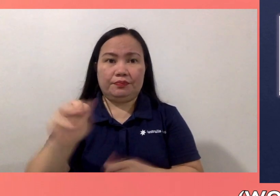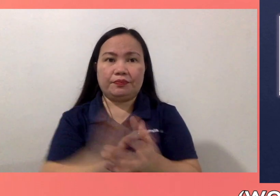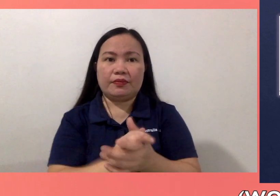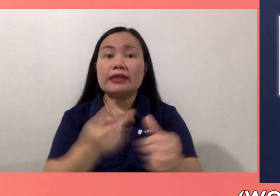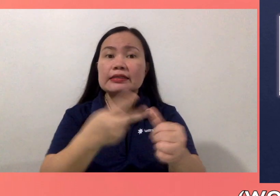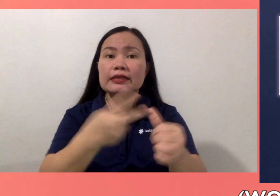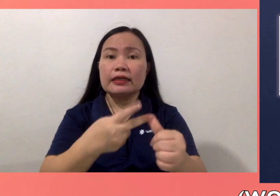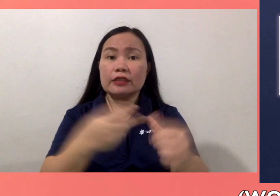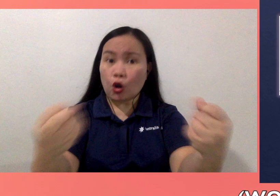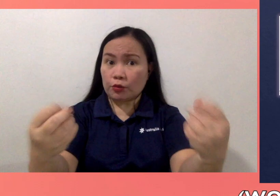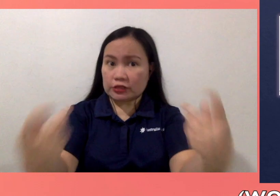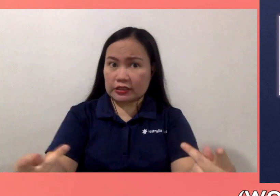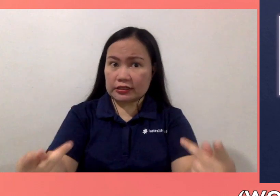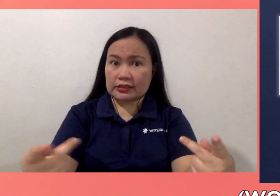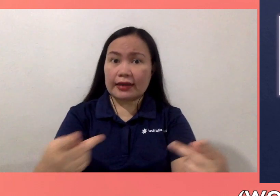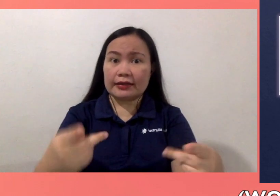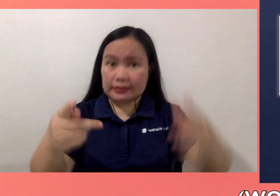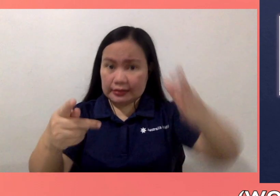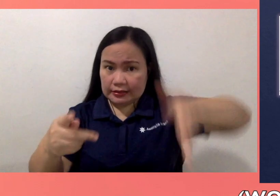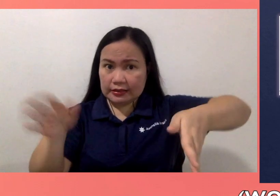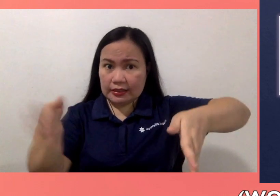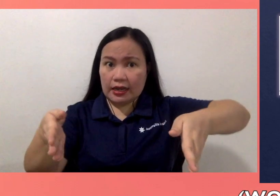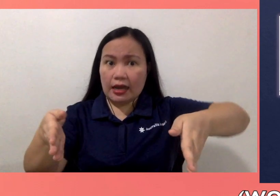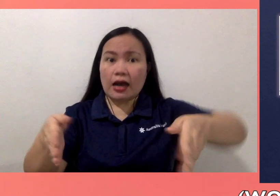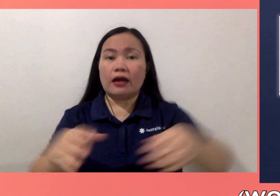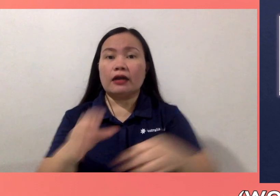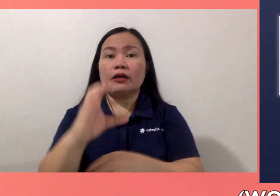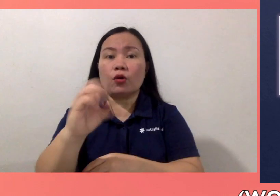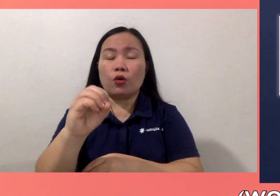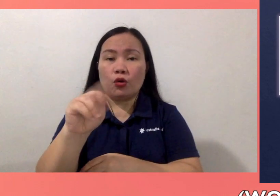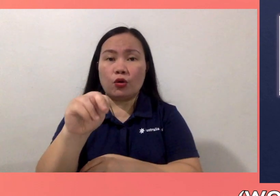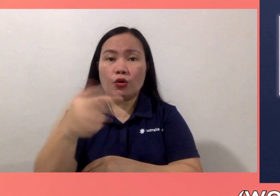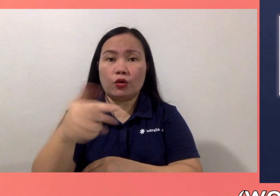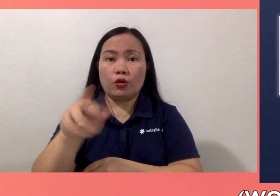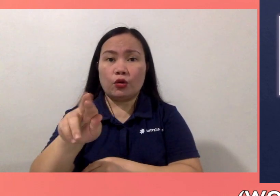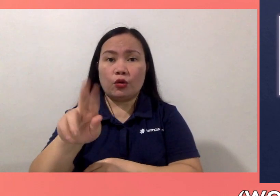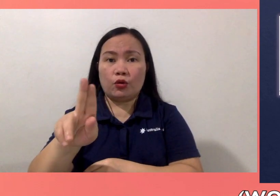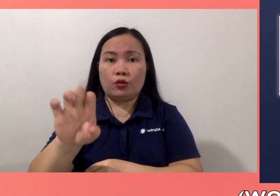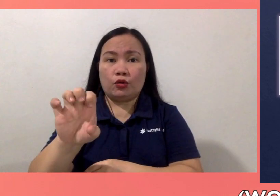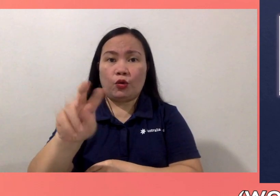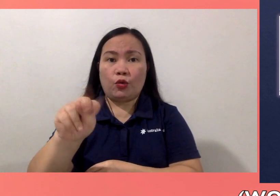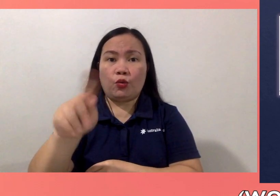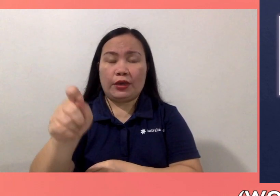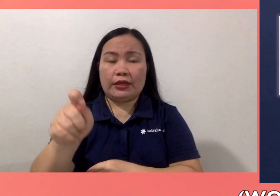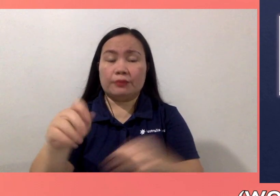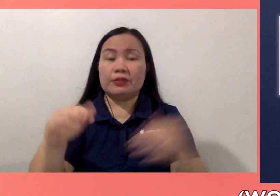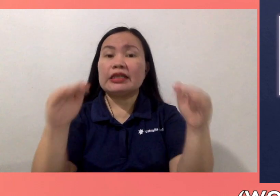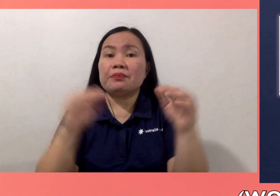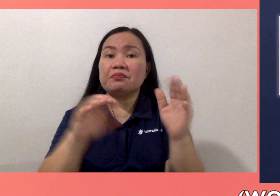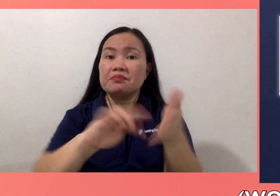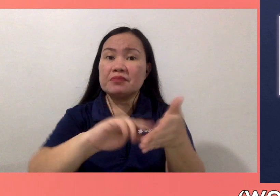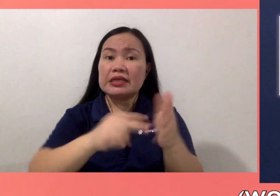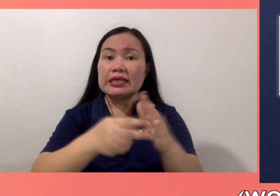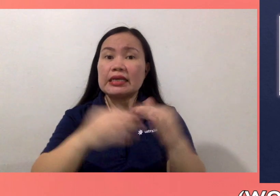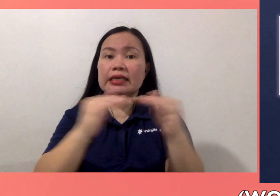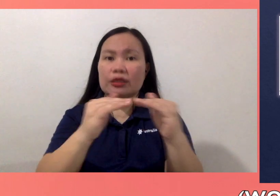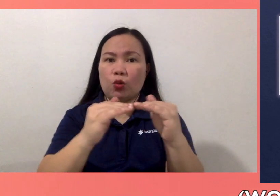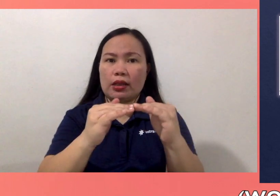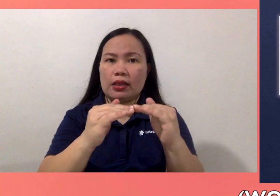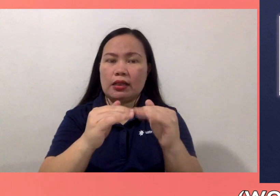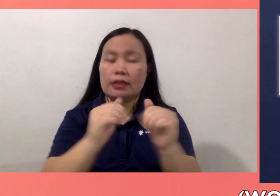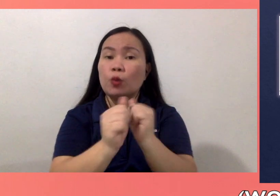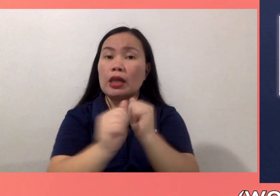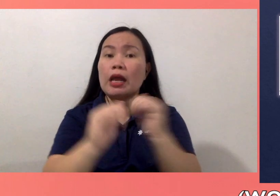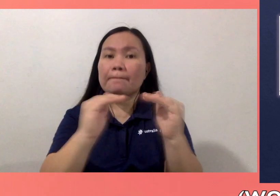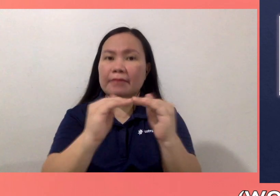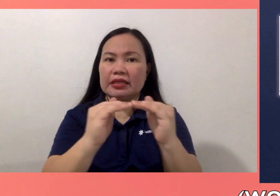opposite sides are congruent. So, ibig sabihin kapag congruent, yung sukat nun equal. So, let's say meron